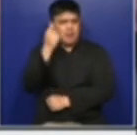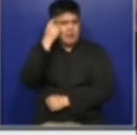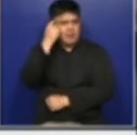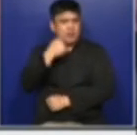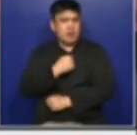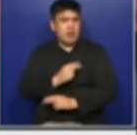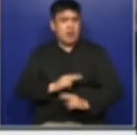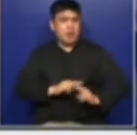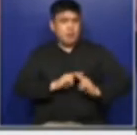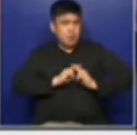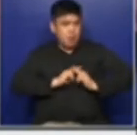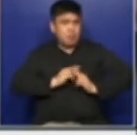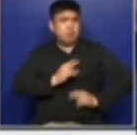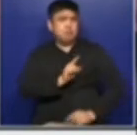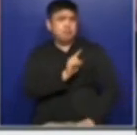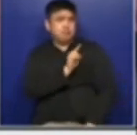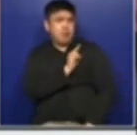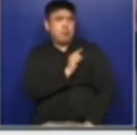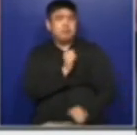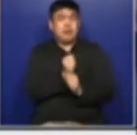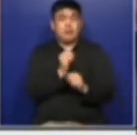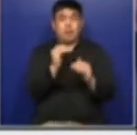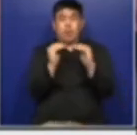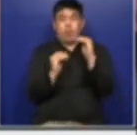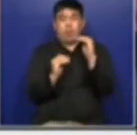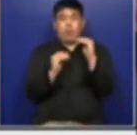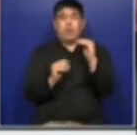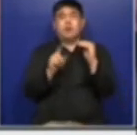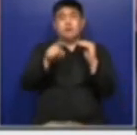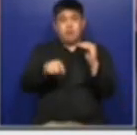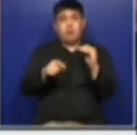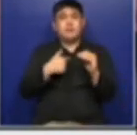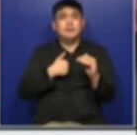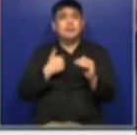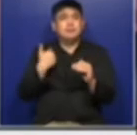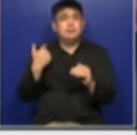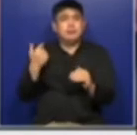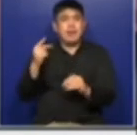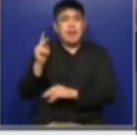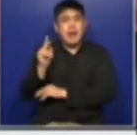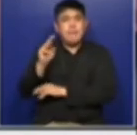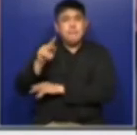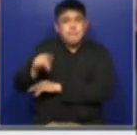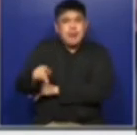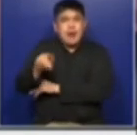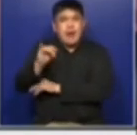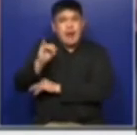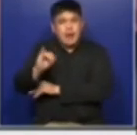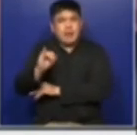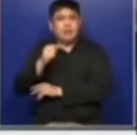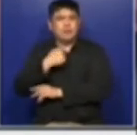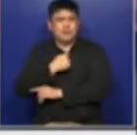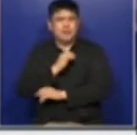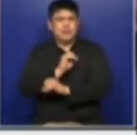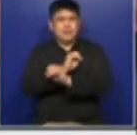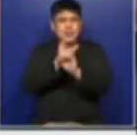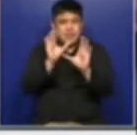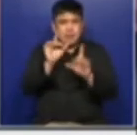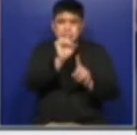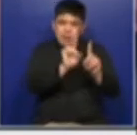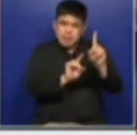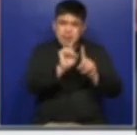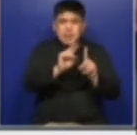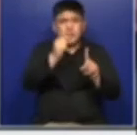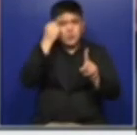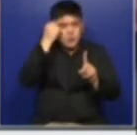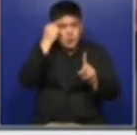ในเรื่องของการพัฒนาเพื่อลดความเหลื่อมล้ำผมคิดว่าท่านจะต้องมี KPI ชัดเจนว่าการพัฒนาในหลายสิ่งหลายอย่างไม่ว่าจะเป็น